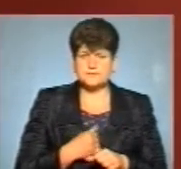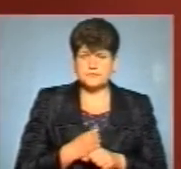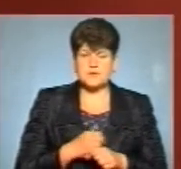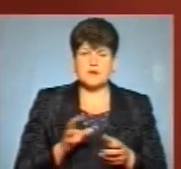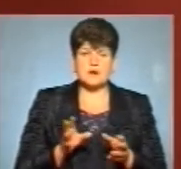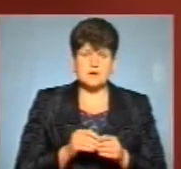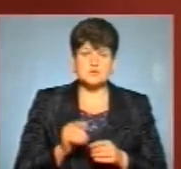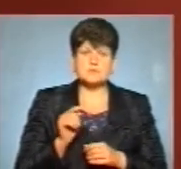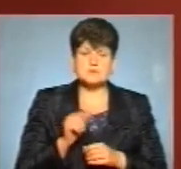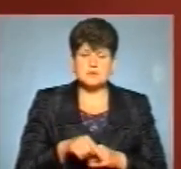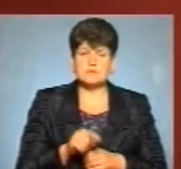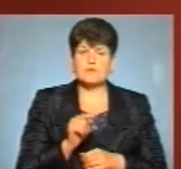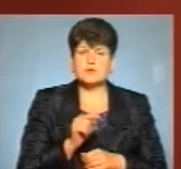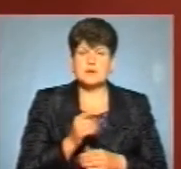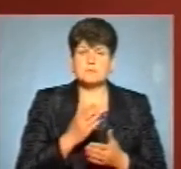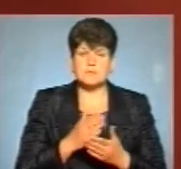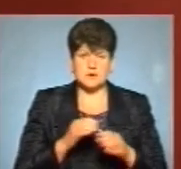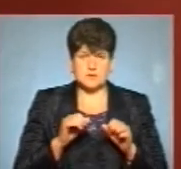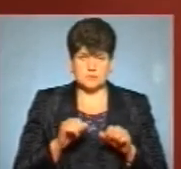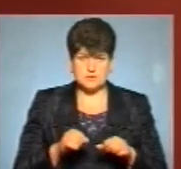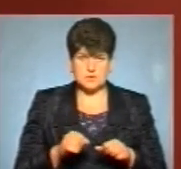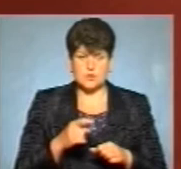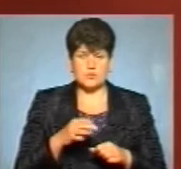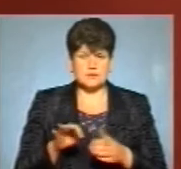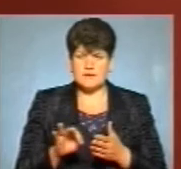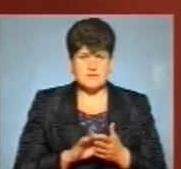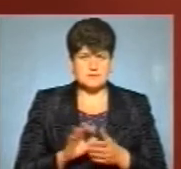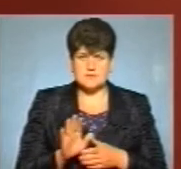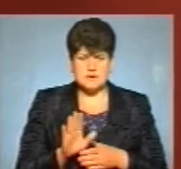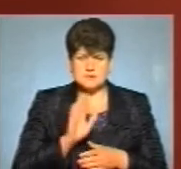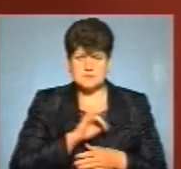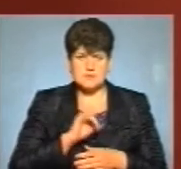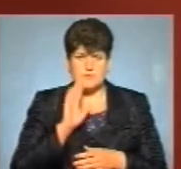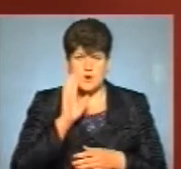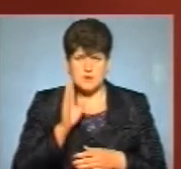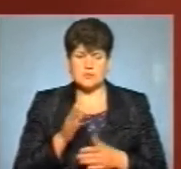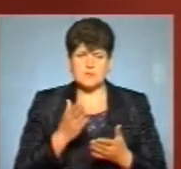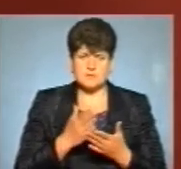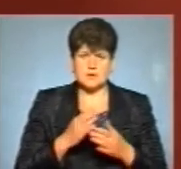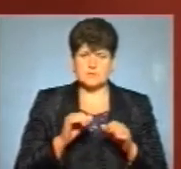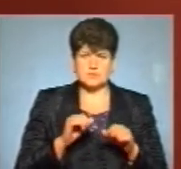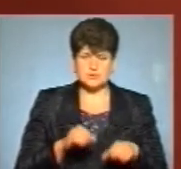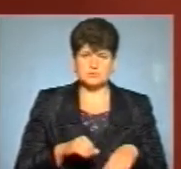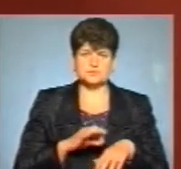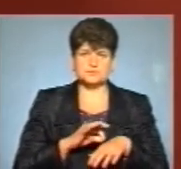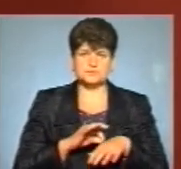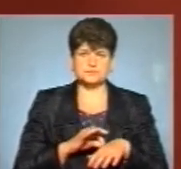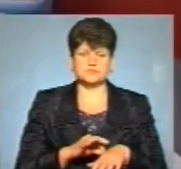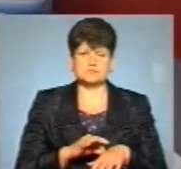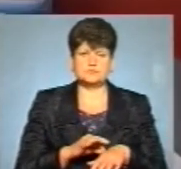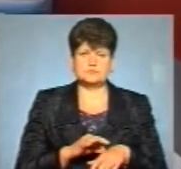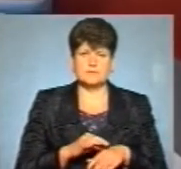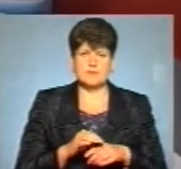вони мали можливість, хоча не зразу з самого ранку, але мали можливість проходити